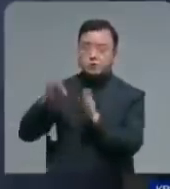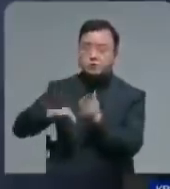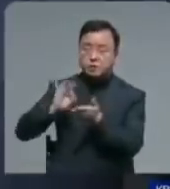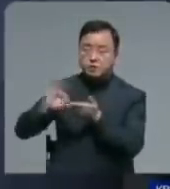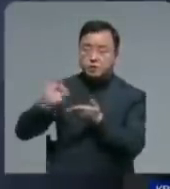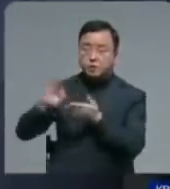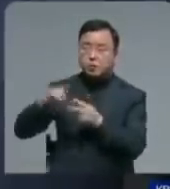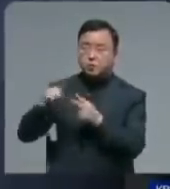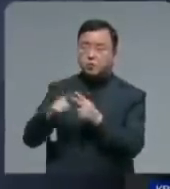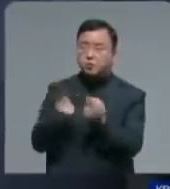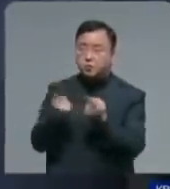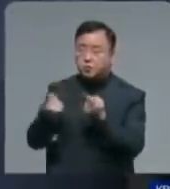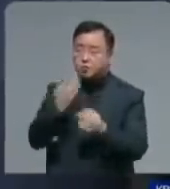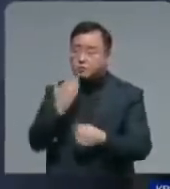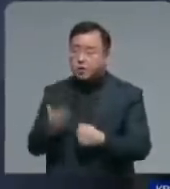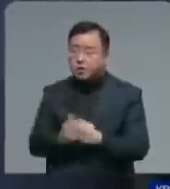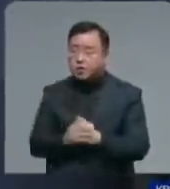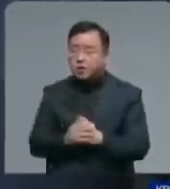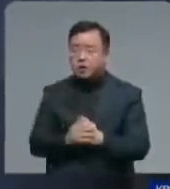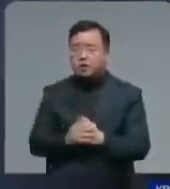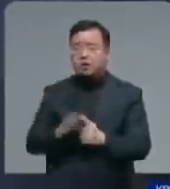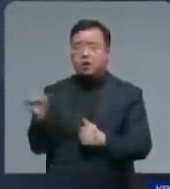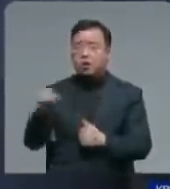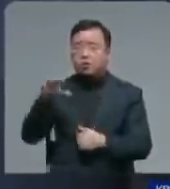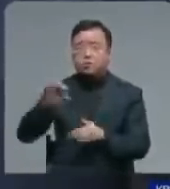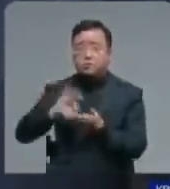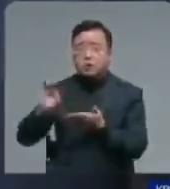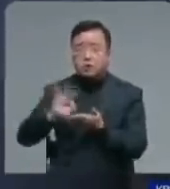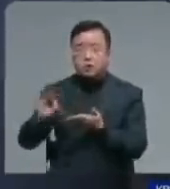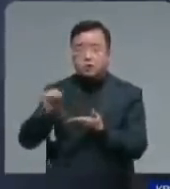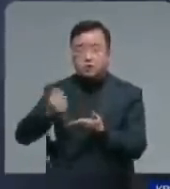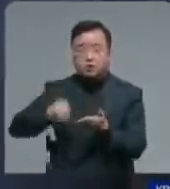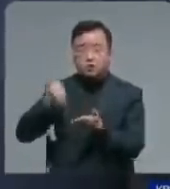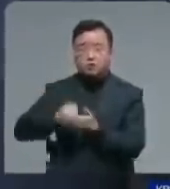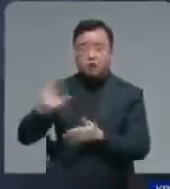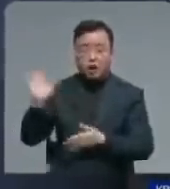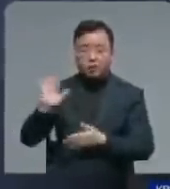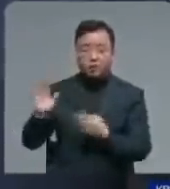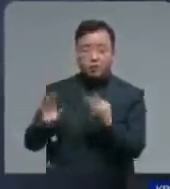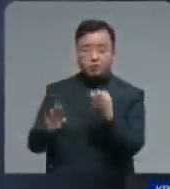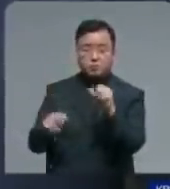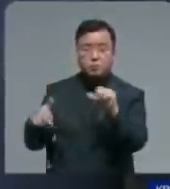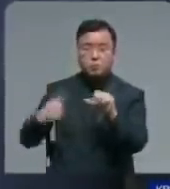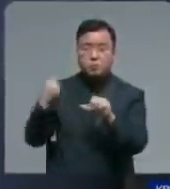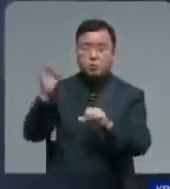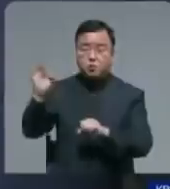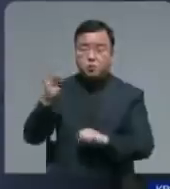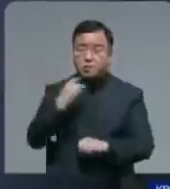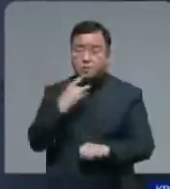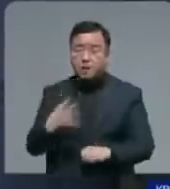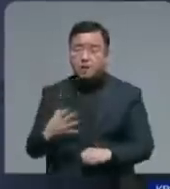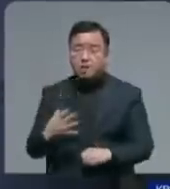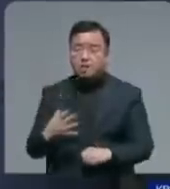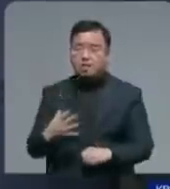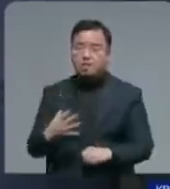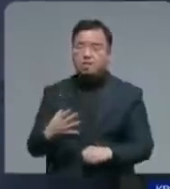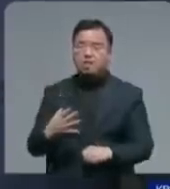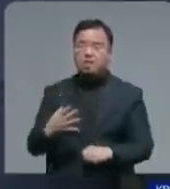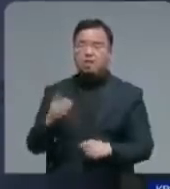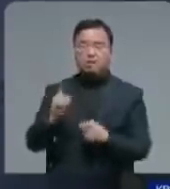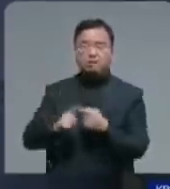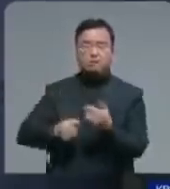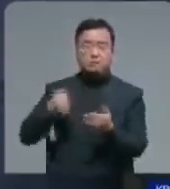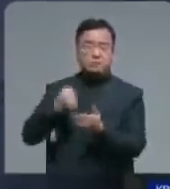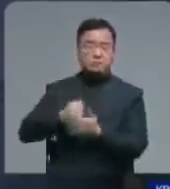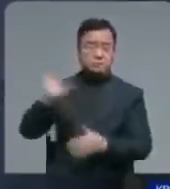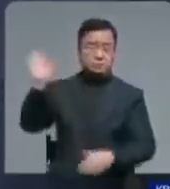지출 조정을 하든 하는 것이지 자, 후보님. 어디에다가 쓰지도 않고 35조라는 돈만 가지고 이렇게